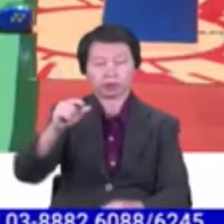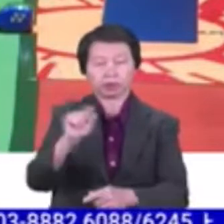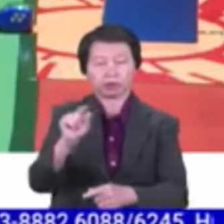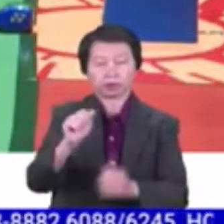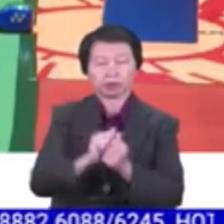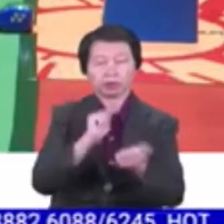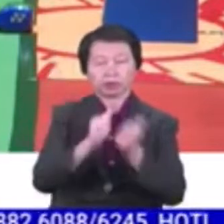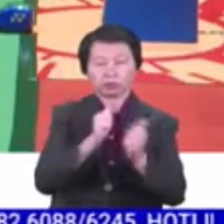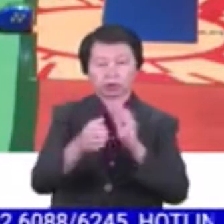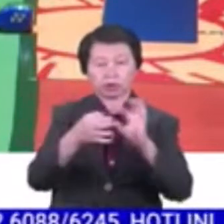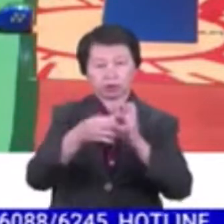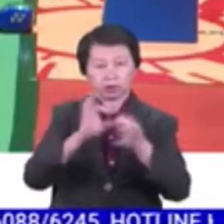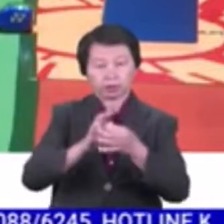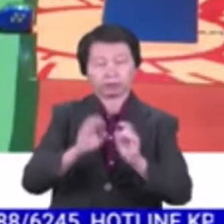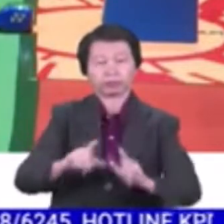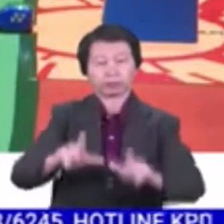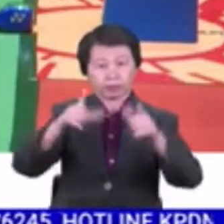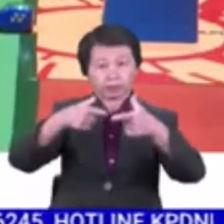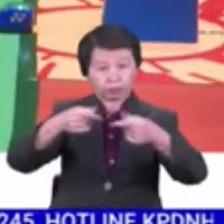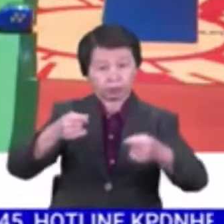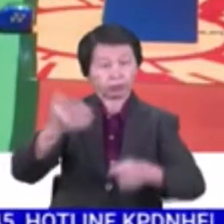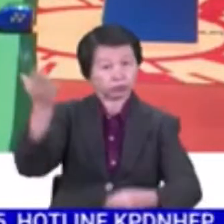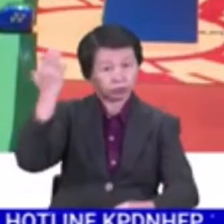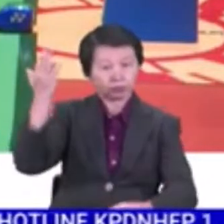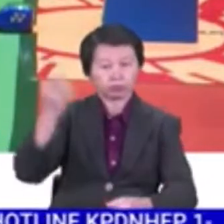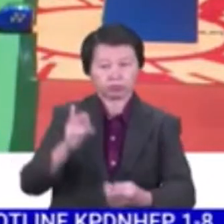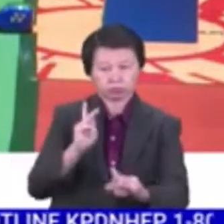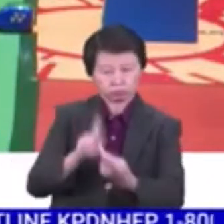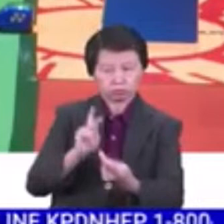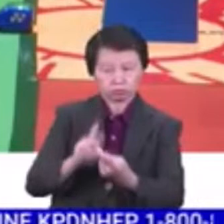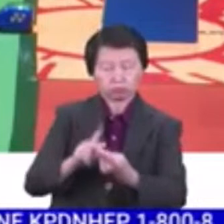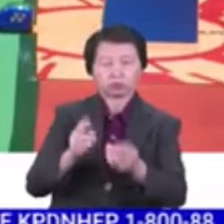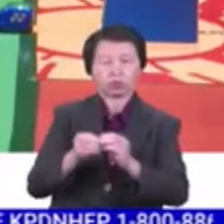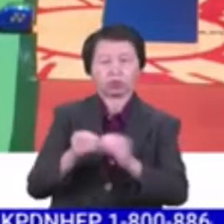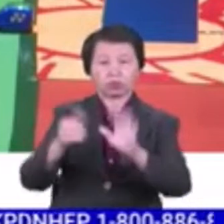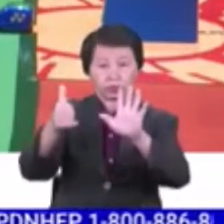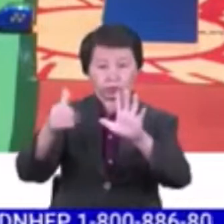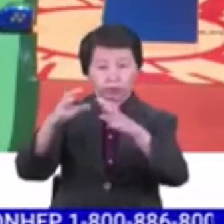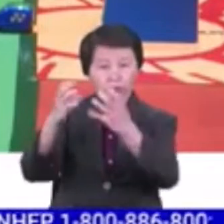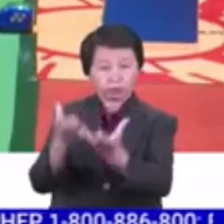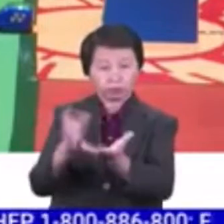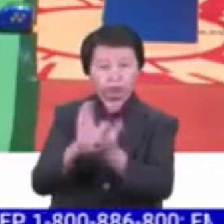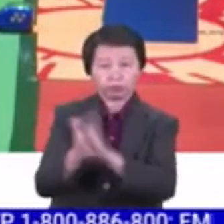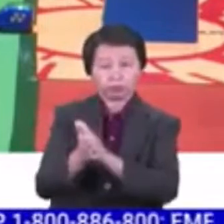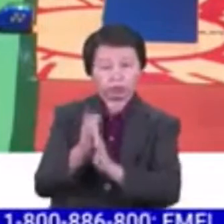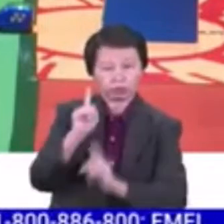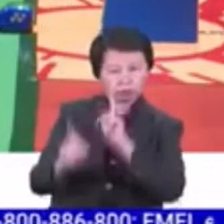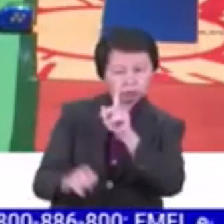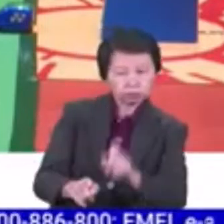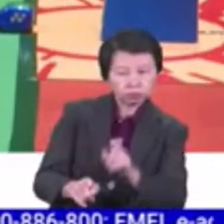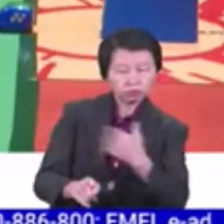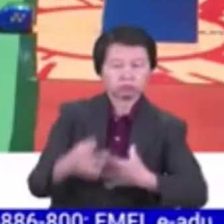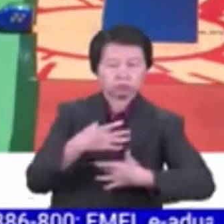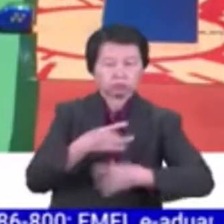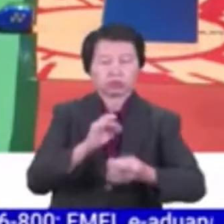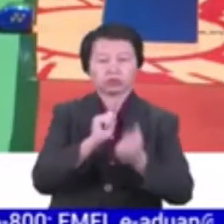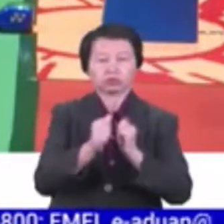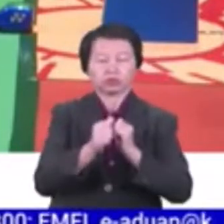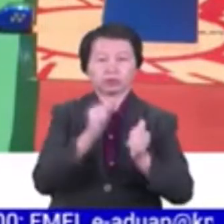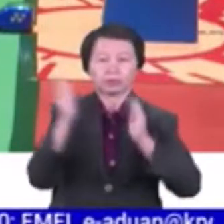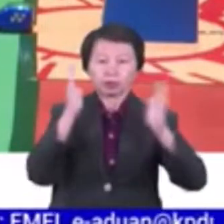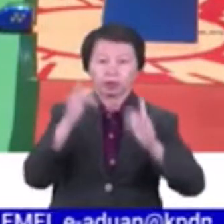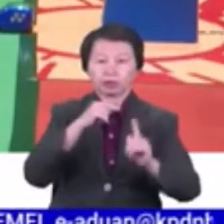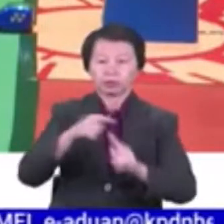pada sukan olimpik Tokyo 2020 keserasian pasangan nombor enam dunia itu menjadi persoalan peminat sukan tanah